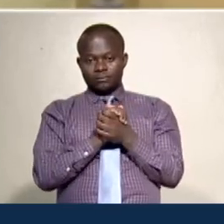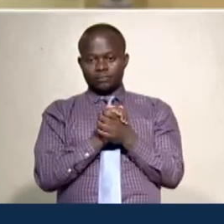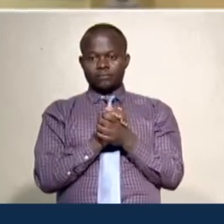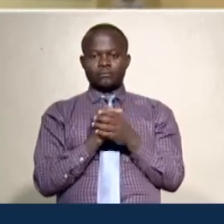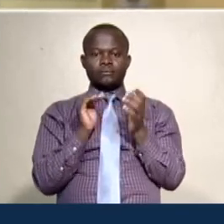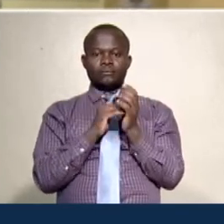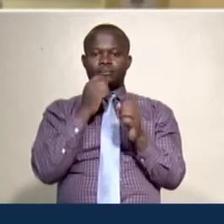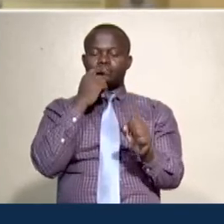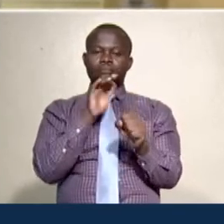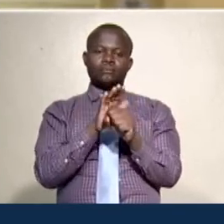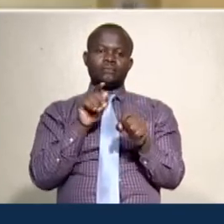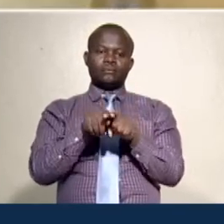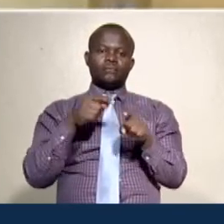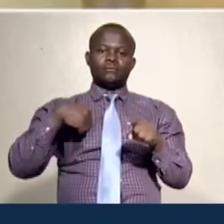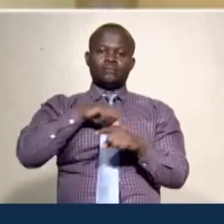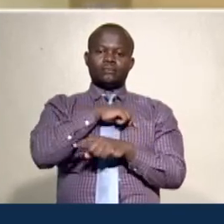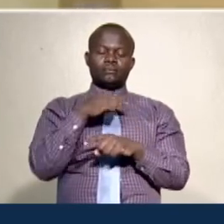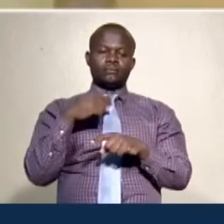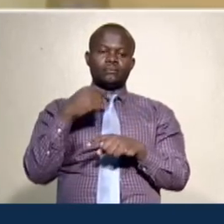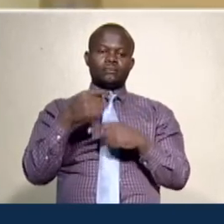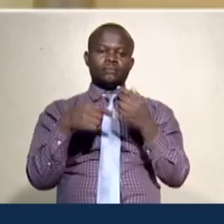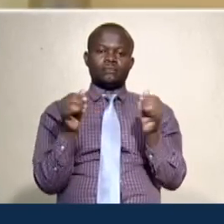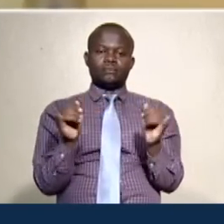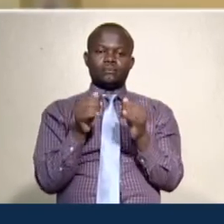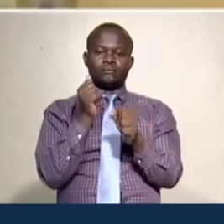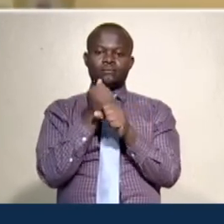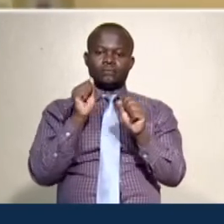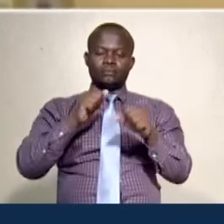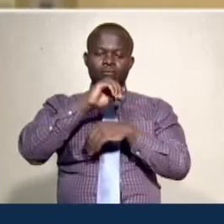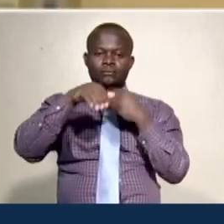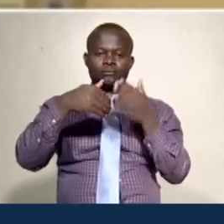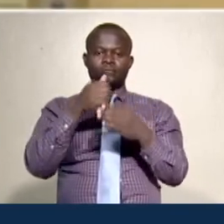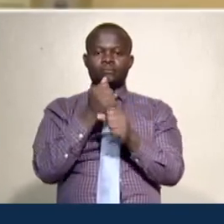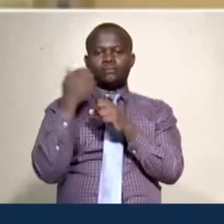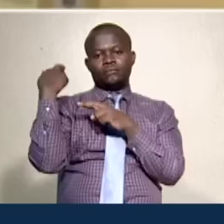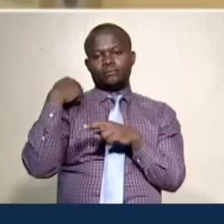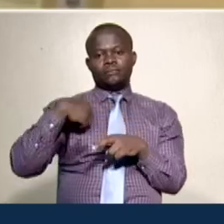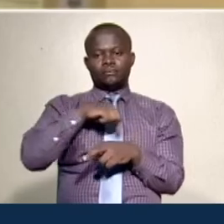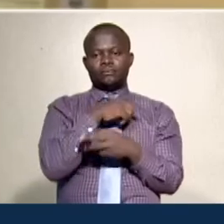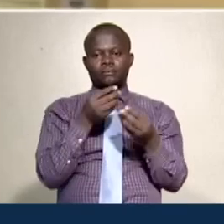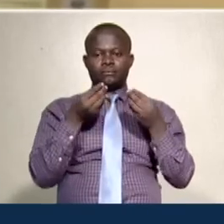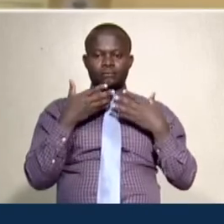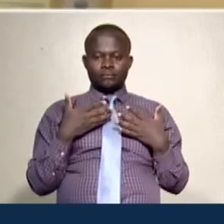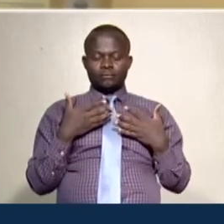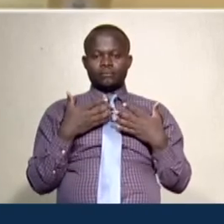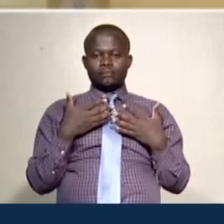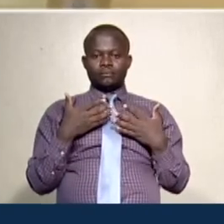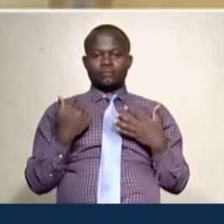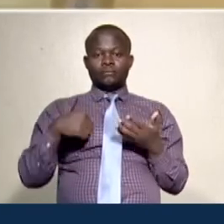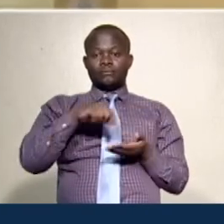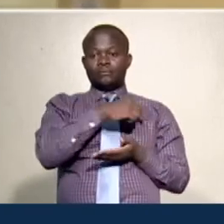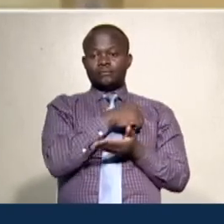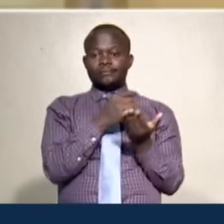ndetse tunabizeza yuko natwe tuzagerageza gukora ibishoboka byose twuzuze inshingano baduhaye. Imigabo n'imigambi rero